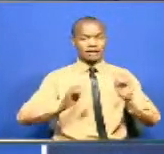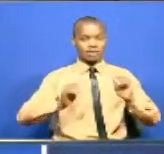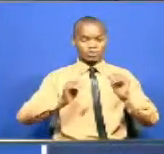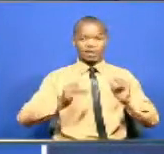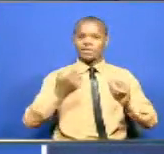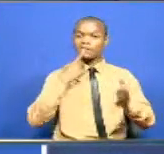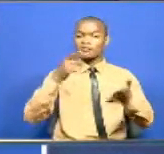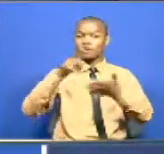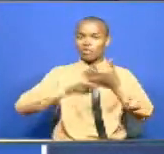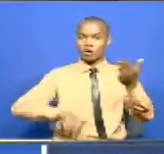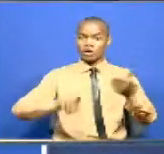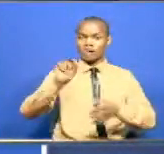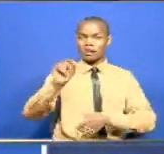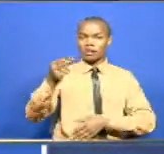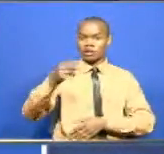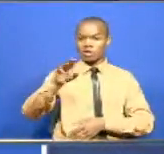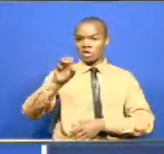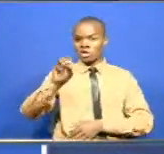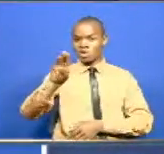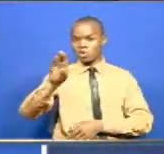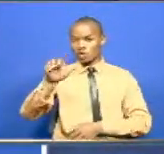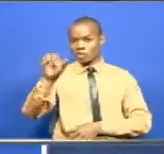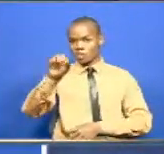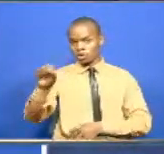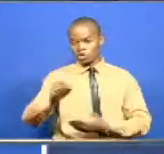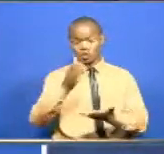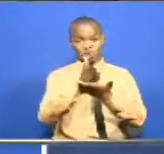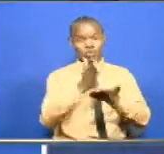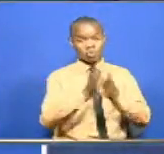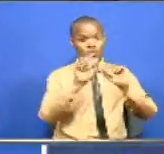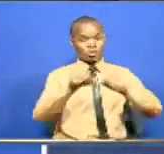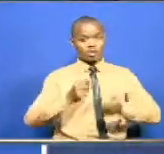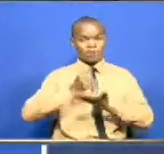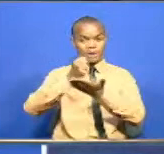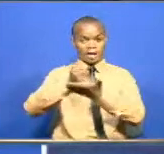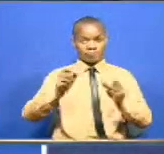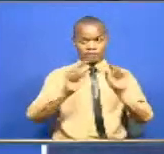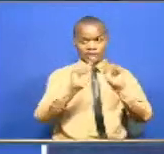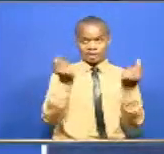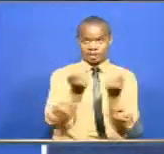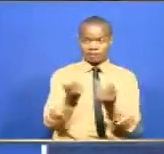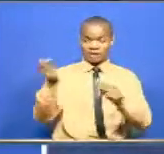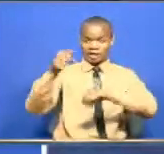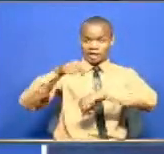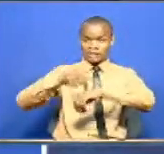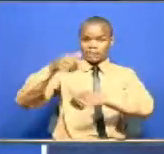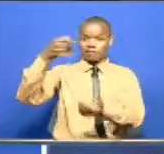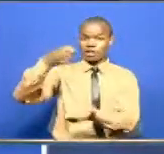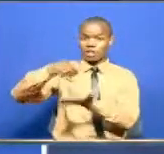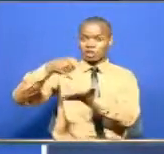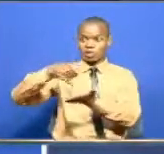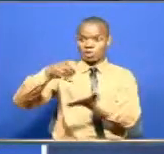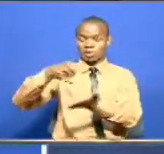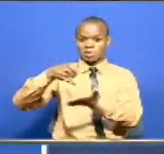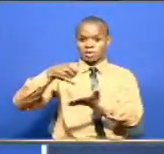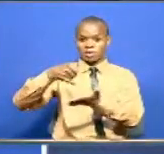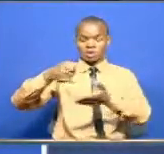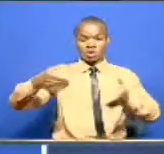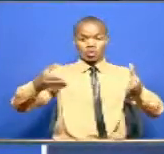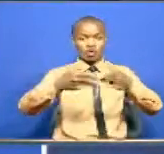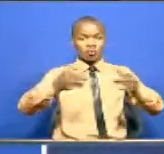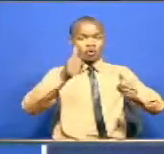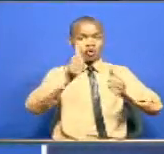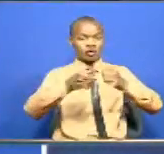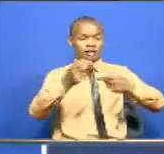kwamba kiungo Thomas Partey ana uwezo wa kuisaidia pakubwa timu hiyo baada ya kujumuishwa kwenye kikosi kilichoshinda